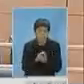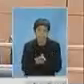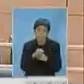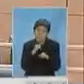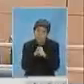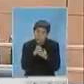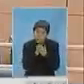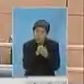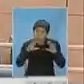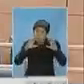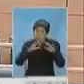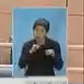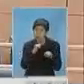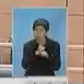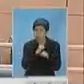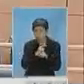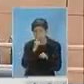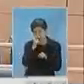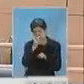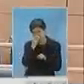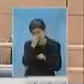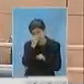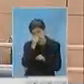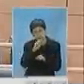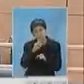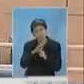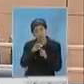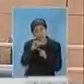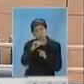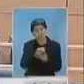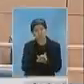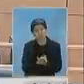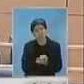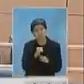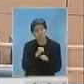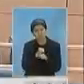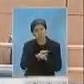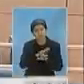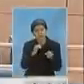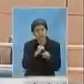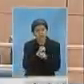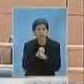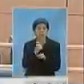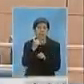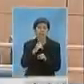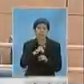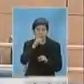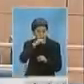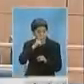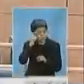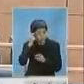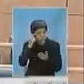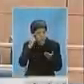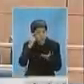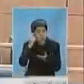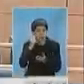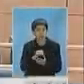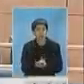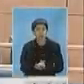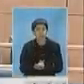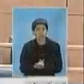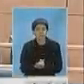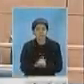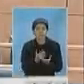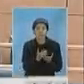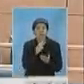ดล้มรัฐบาลพันตำรวจโททักษิณนายสมัครนายสมชายปฏิเสธก็ได้แต่คนไทยจะใช้วิจารณญาณครับ